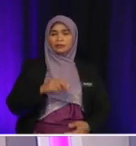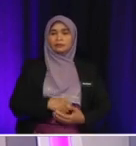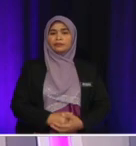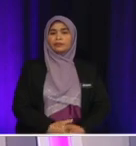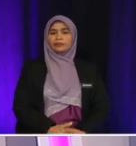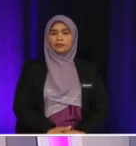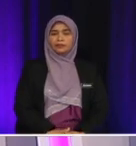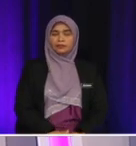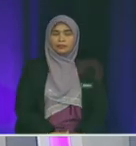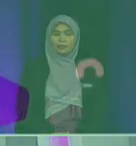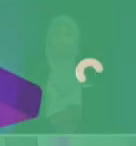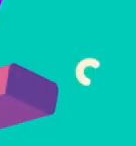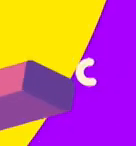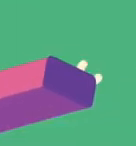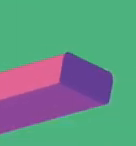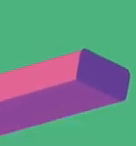pecutan